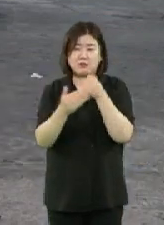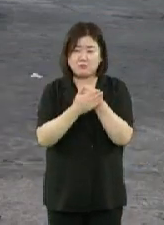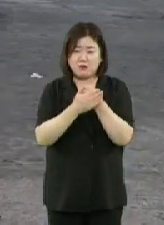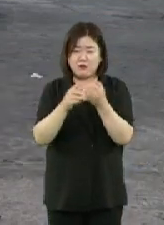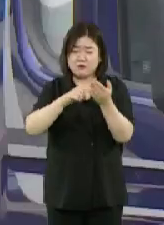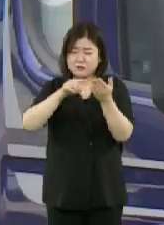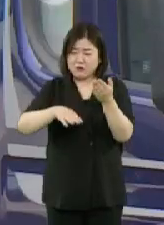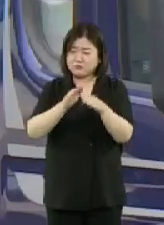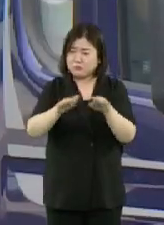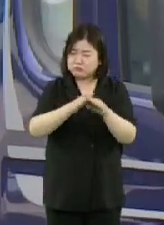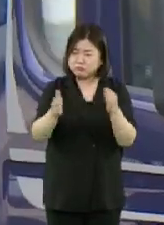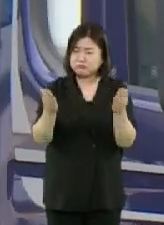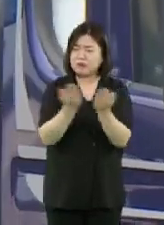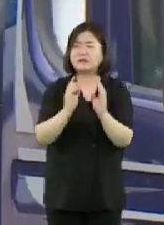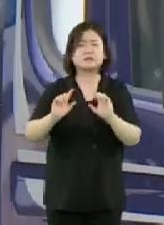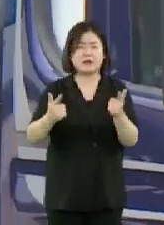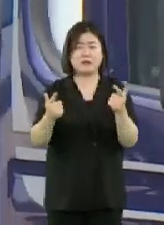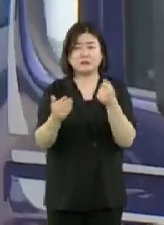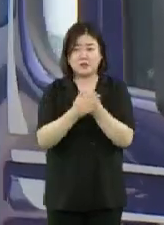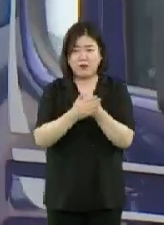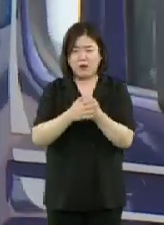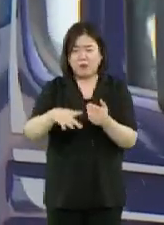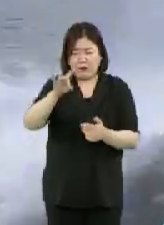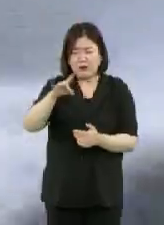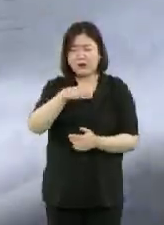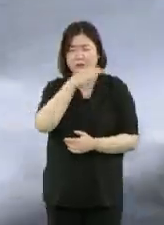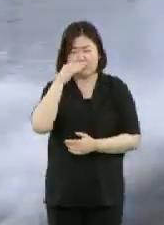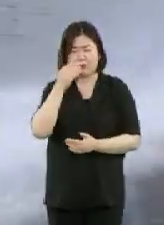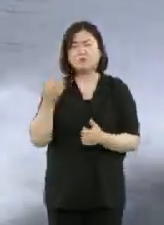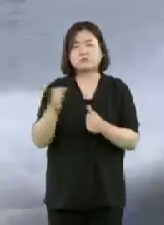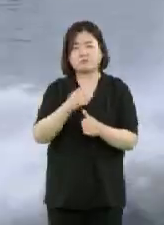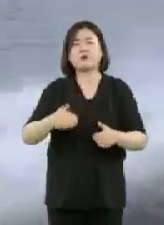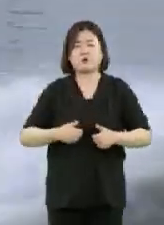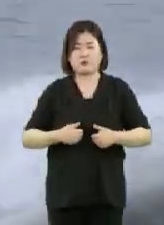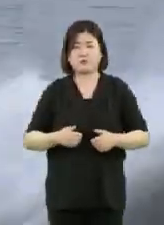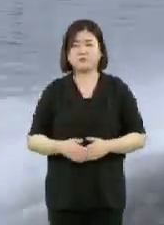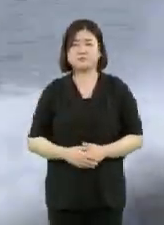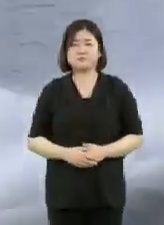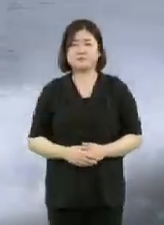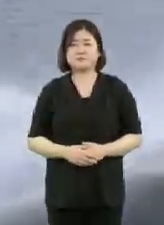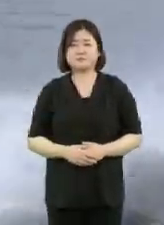과세 형평성 모순이 있는 만큼 서둘러 바로잡아야 한다고 강조했습니다.